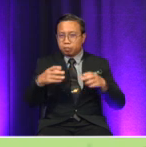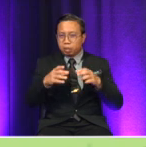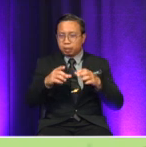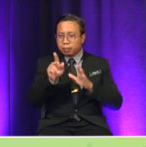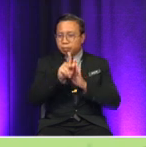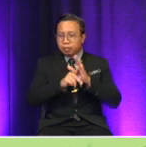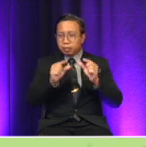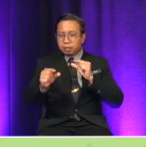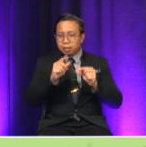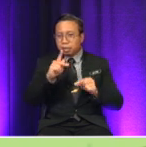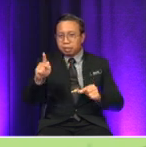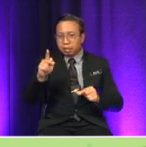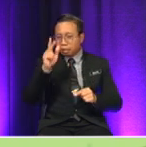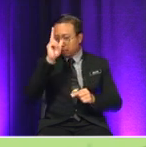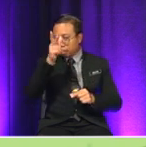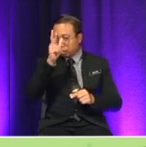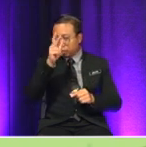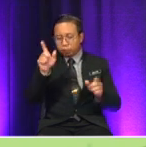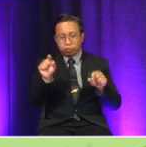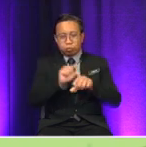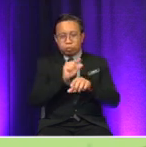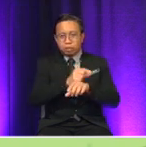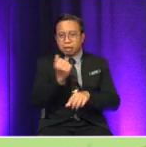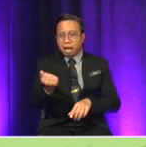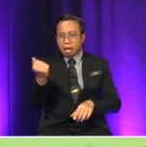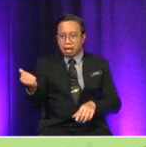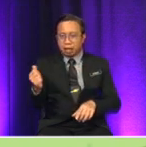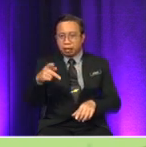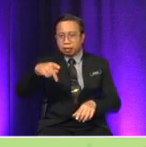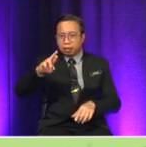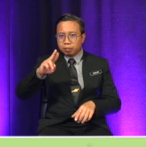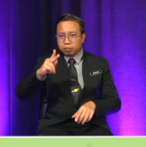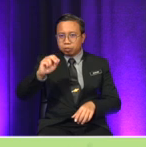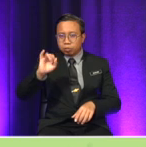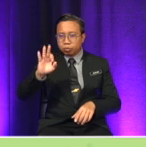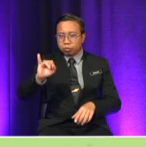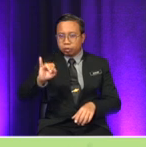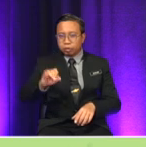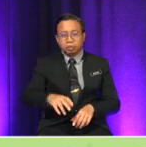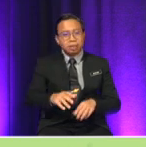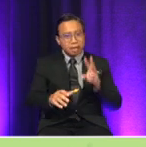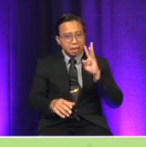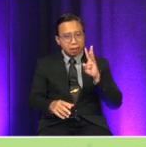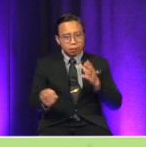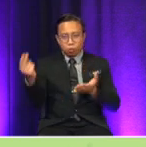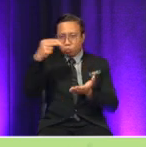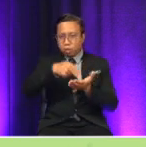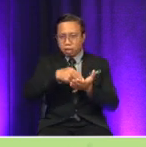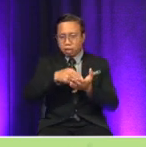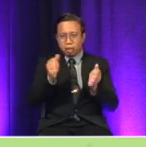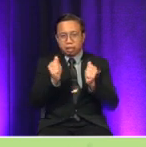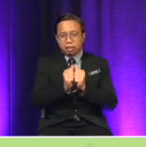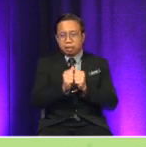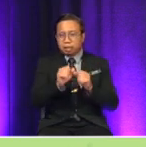kreatif menggunakan alat perkusi yang diberi. Yang keenam, mengulang aktiviti di atas dengan pelbagai